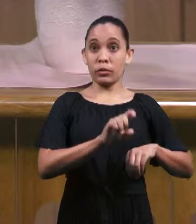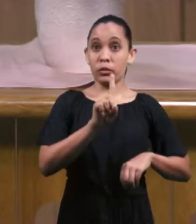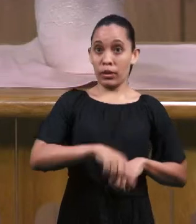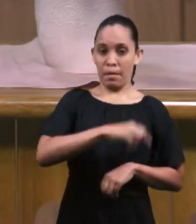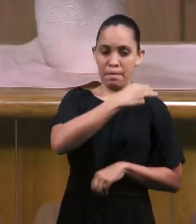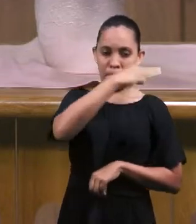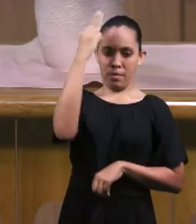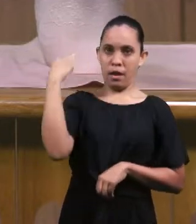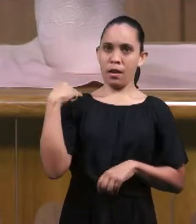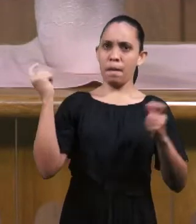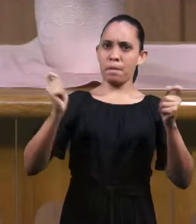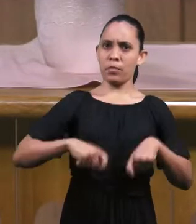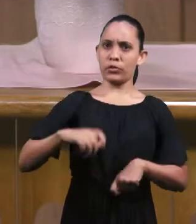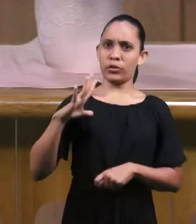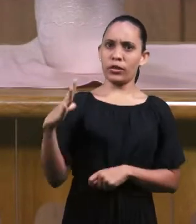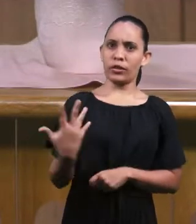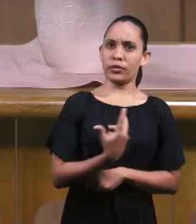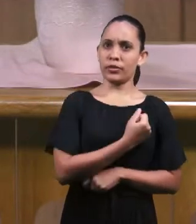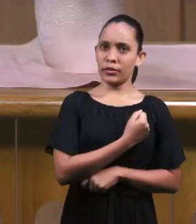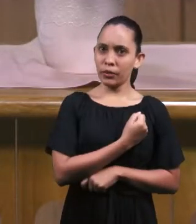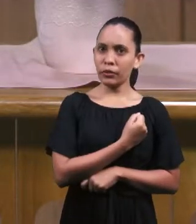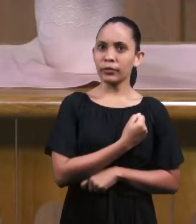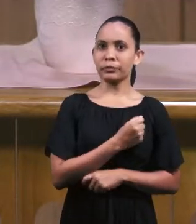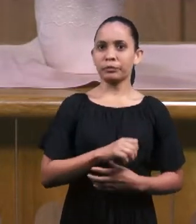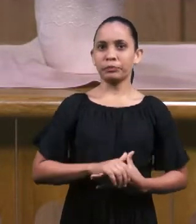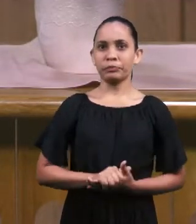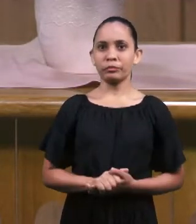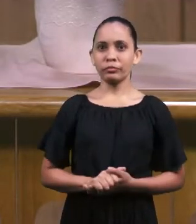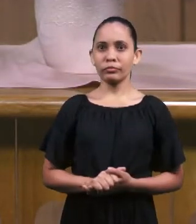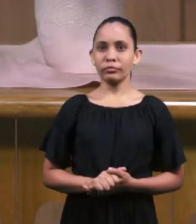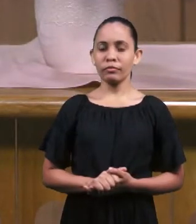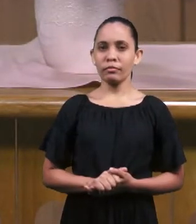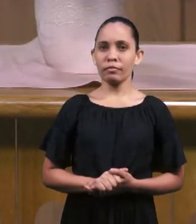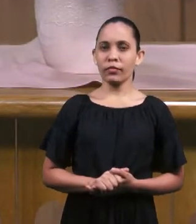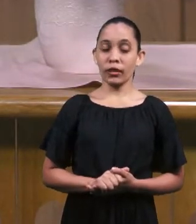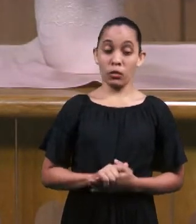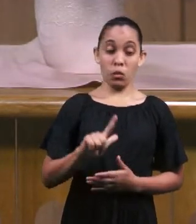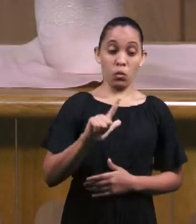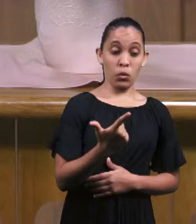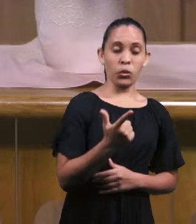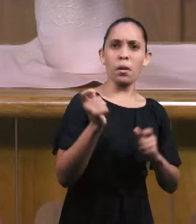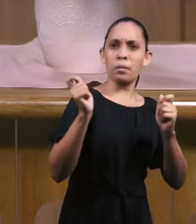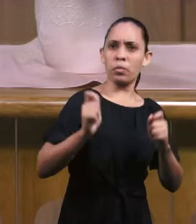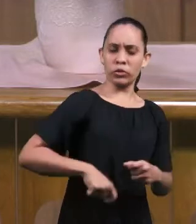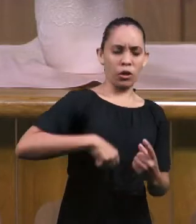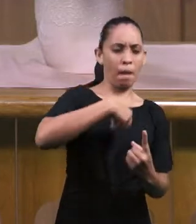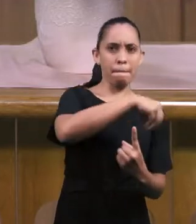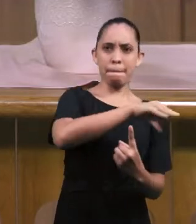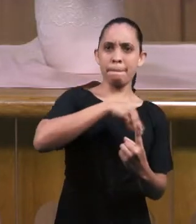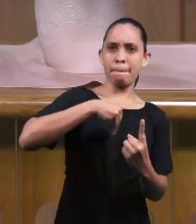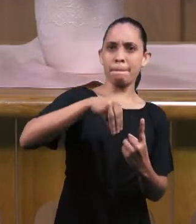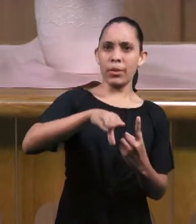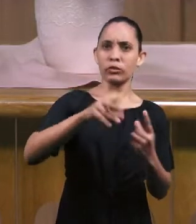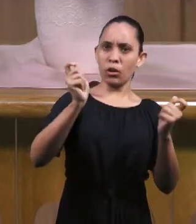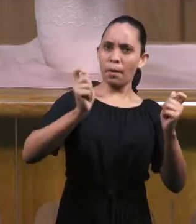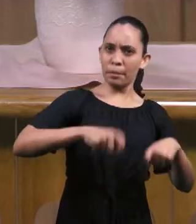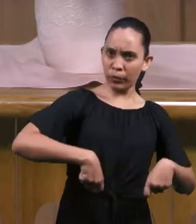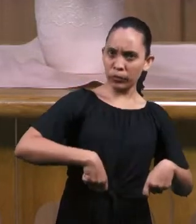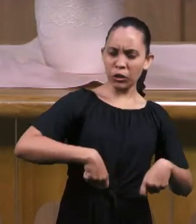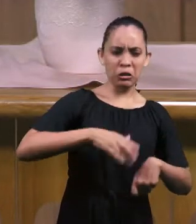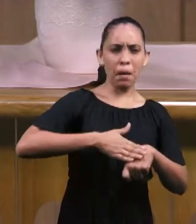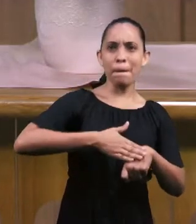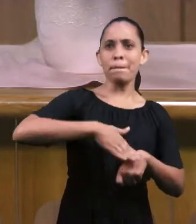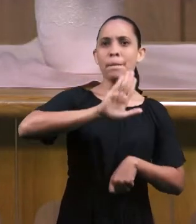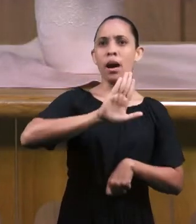que Marie était la sauvatrice. C'est que quelqu'un pourrait être médiateur entre Dieu et les hommes. On